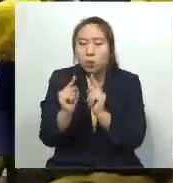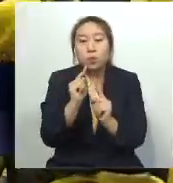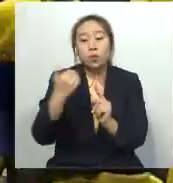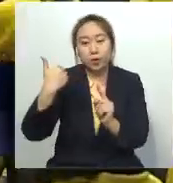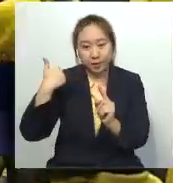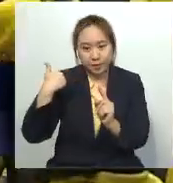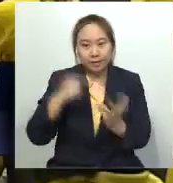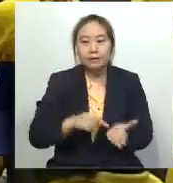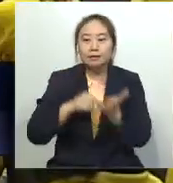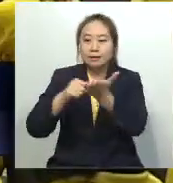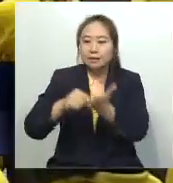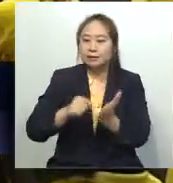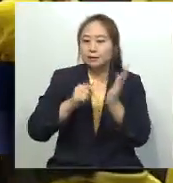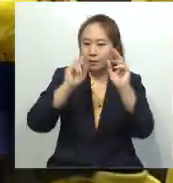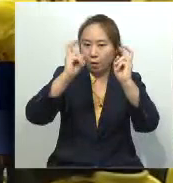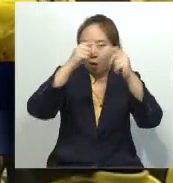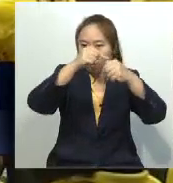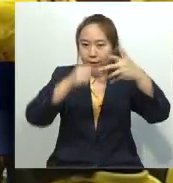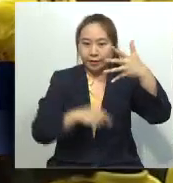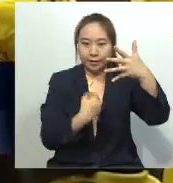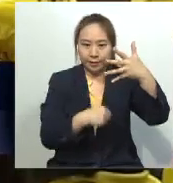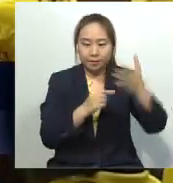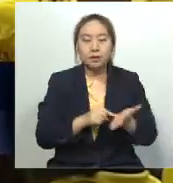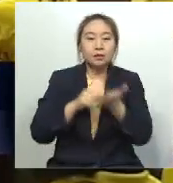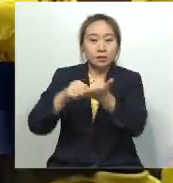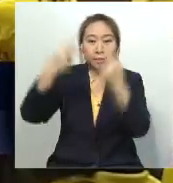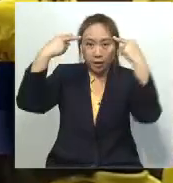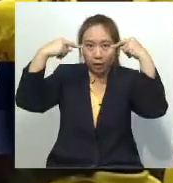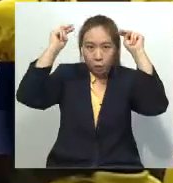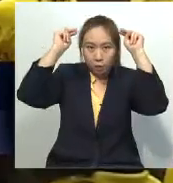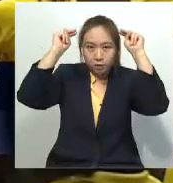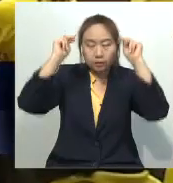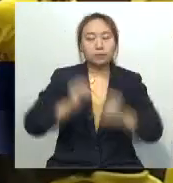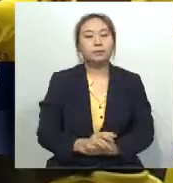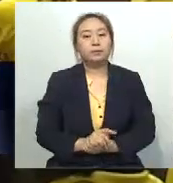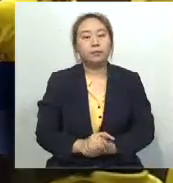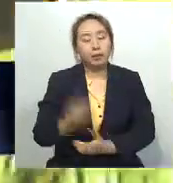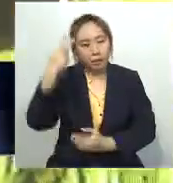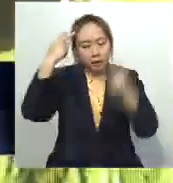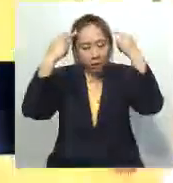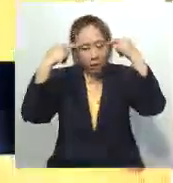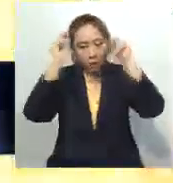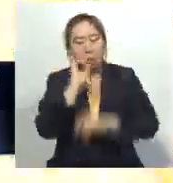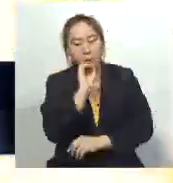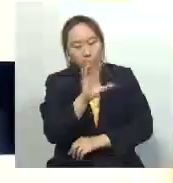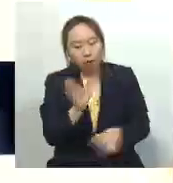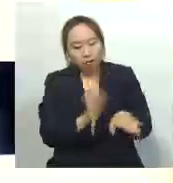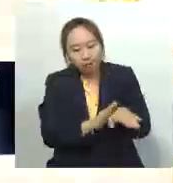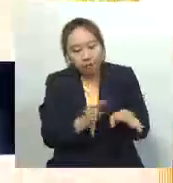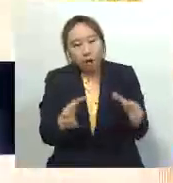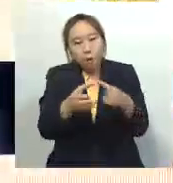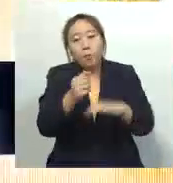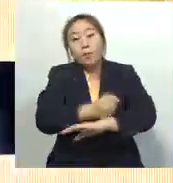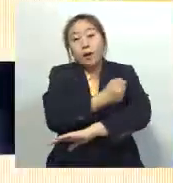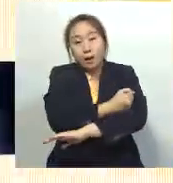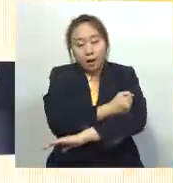ยื่นข้อเรียกร้อง10ข้อให้แก่ท่านนายกนะครับโดยท่านนายกได้กล่าวกับพี่น้องผู้ใช้แรงงานที่ร่วมงานนะครับว่